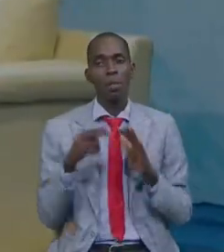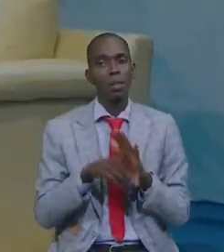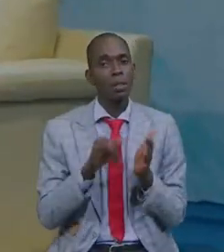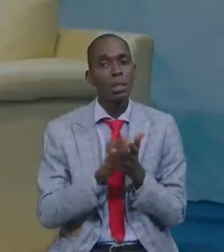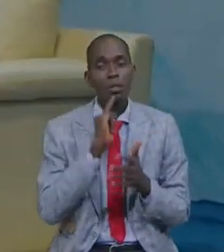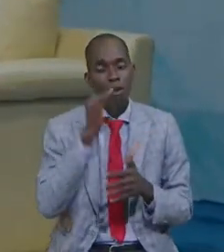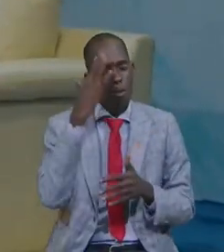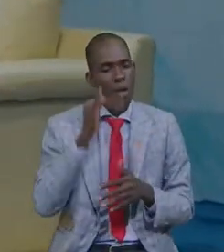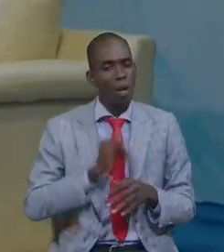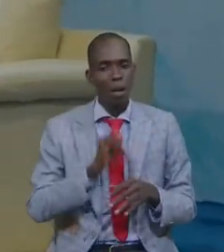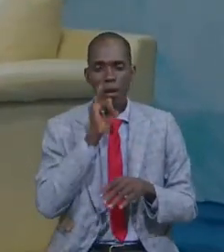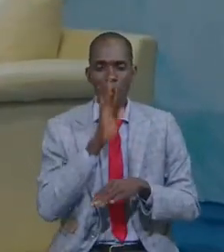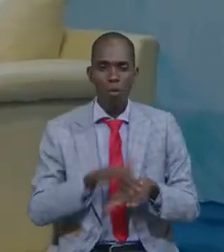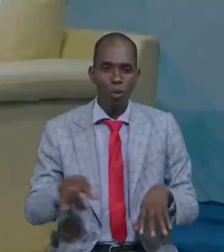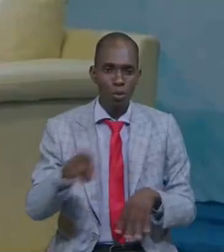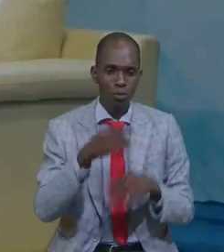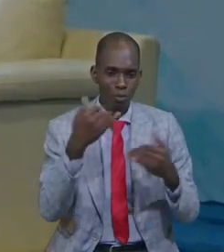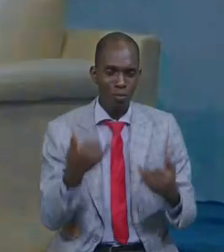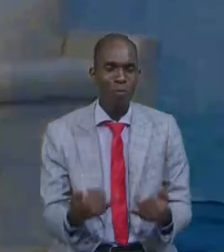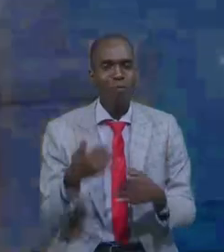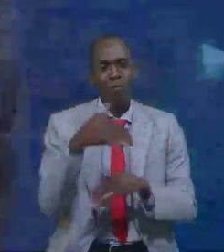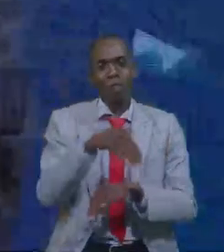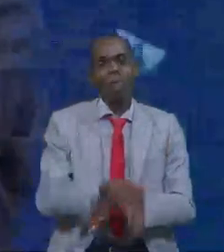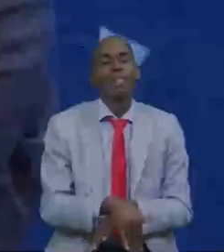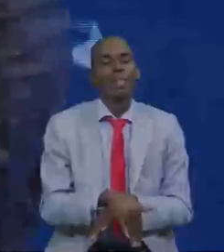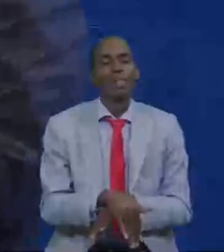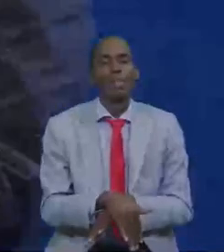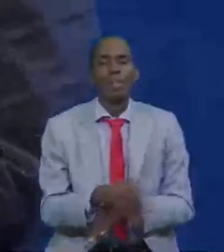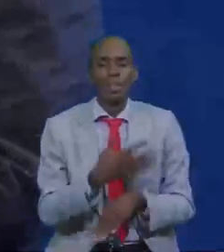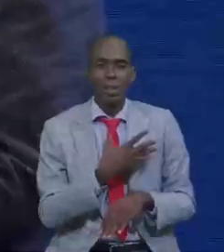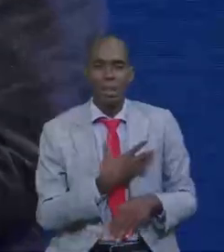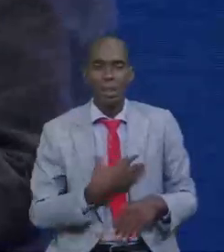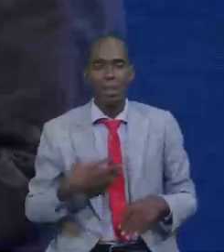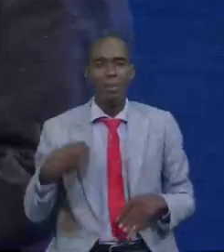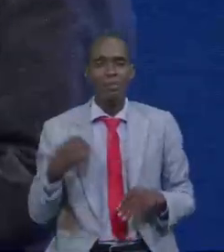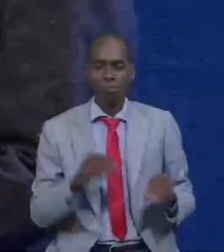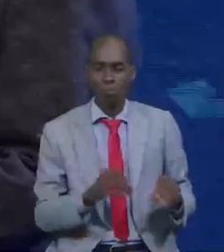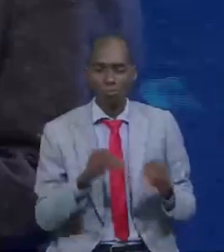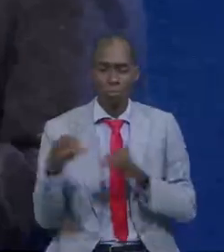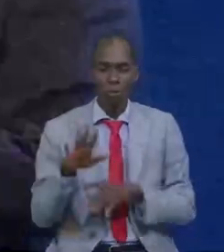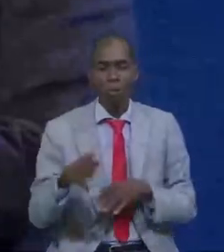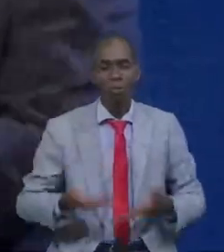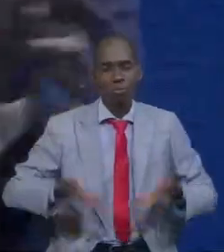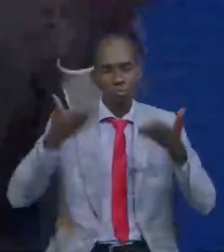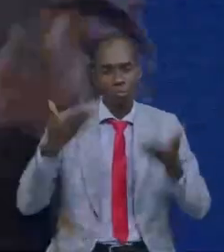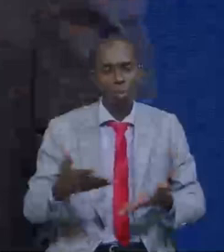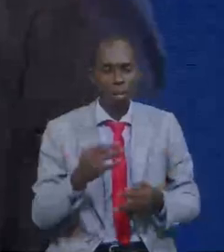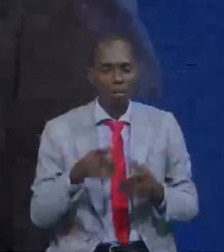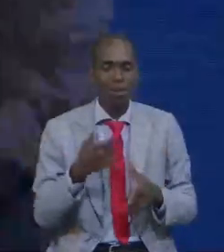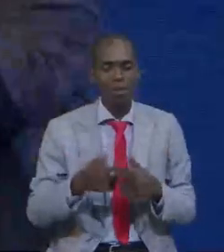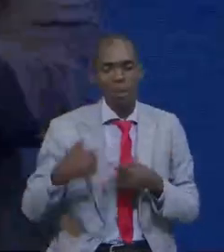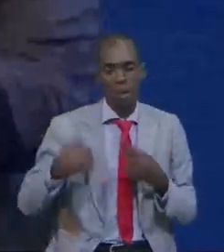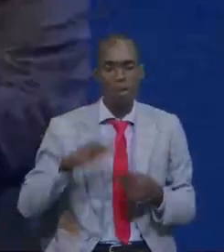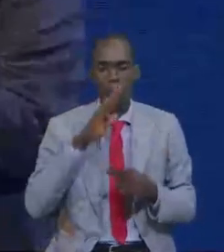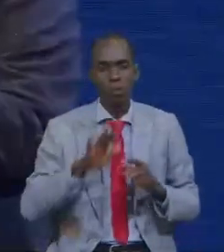soir. Viens déposer ce fardeau pour que ton dos soit libre, que ton cœur soit libre, pour que ta vie soit